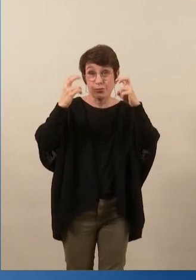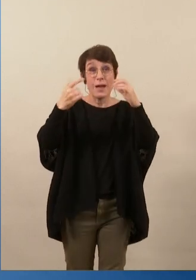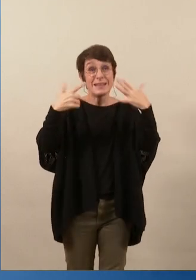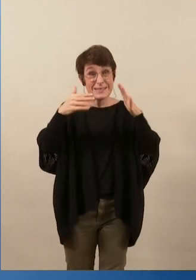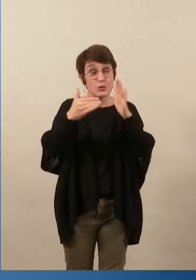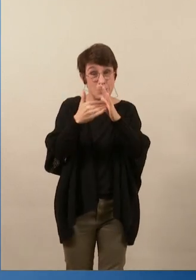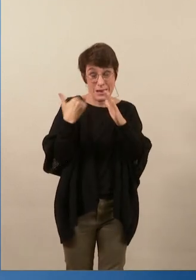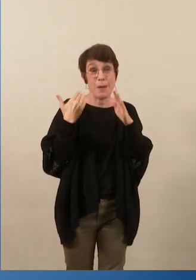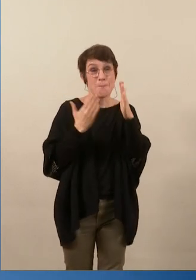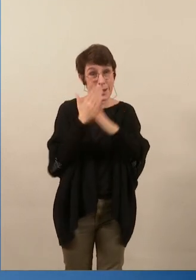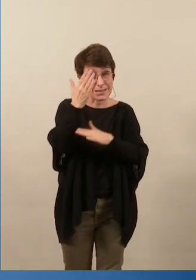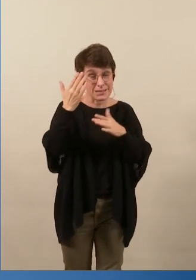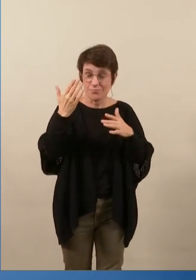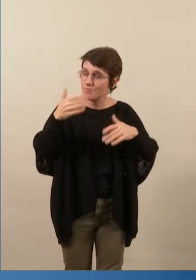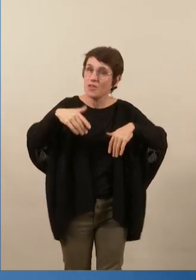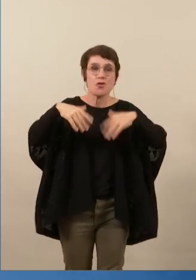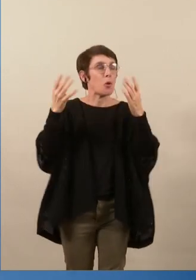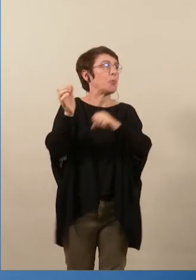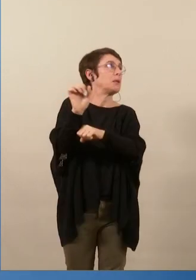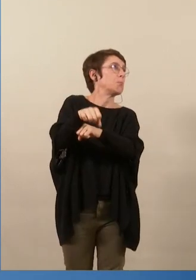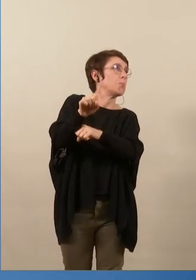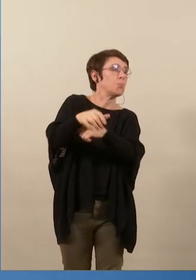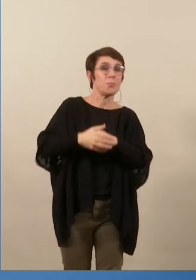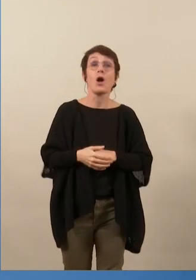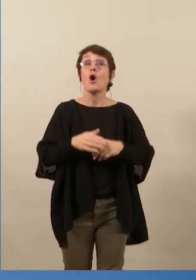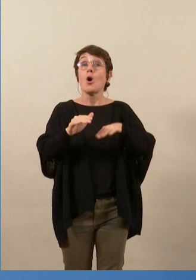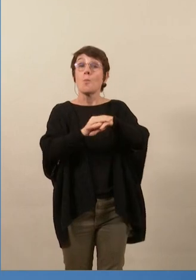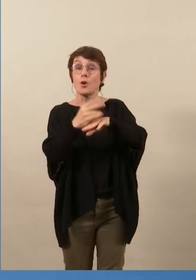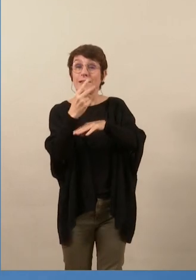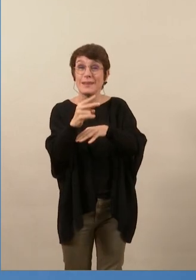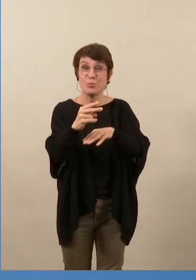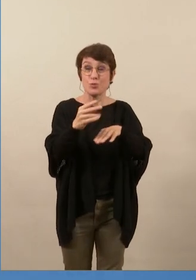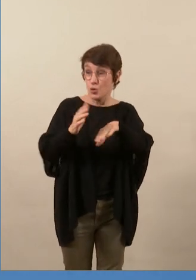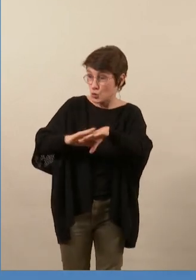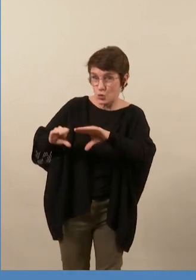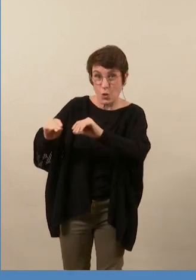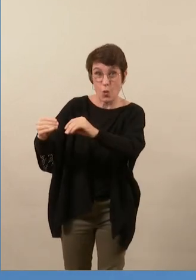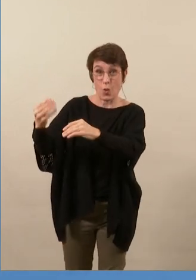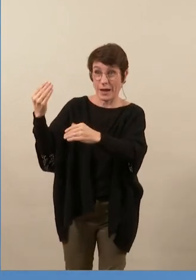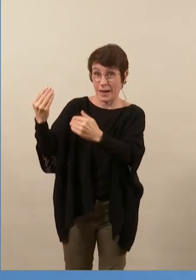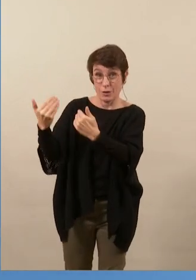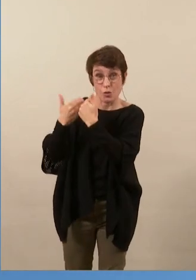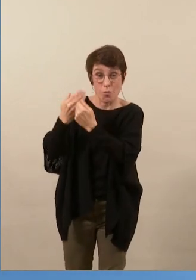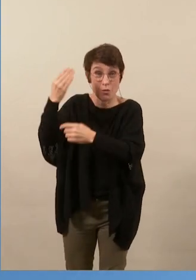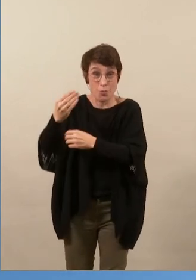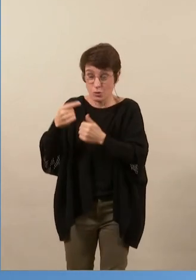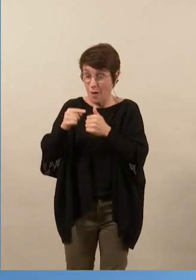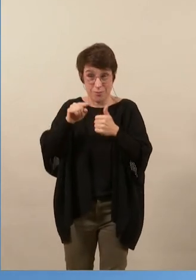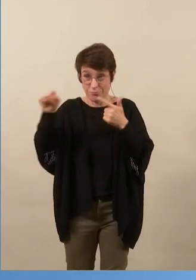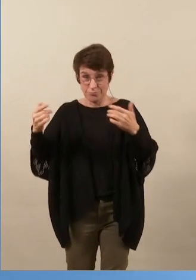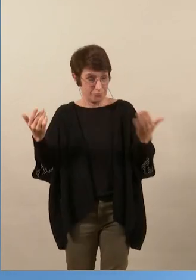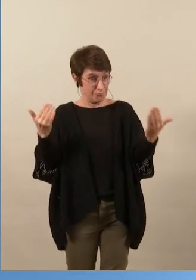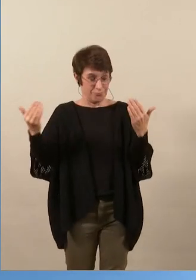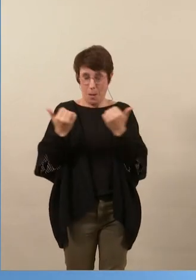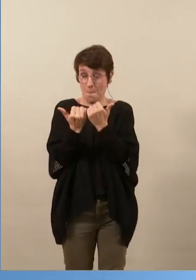métropole vous persistez à ne pas voir le décalage de vos politiques avec le besoin réel de revalorisation de nombreux quartiers